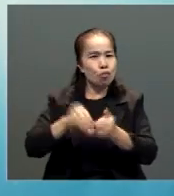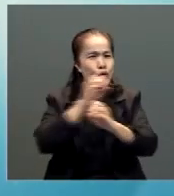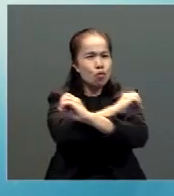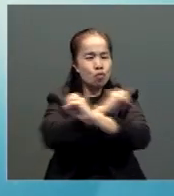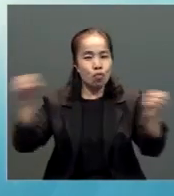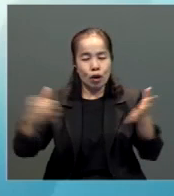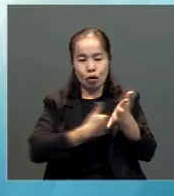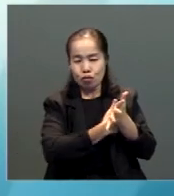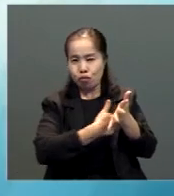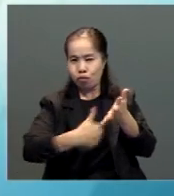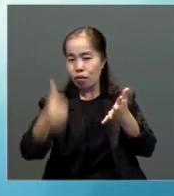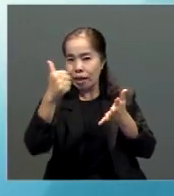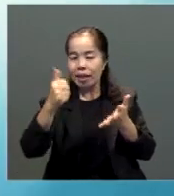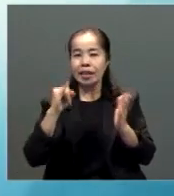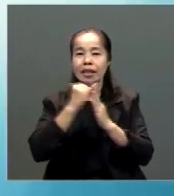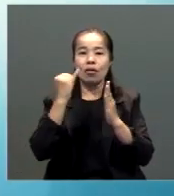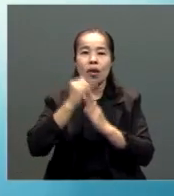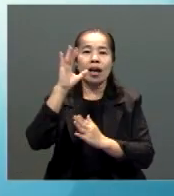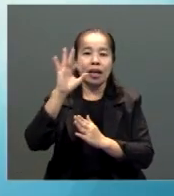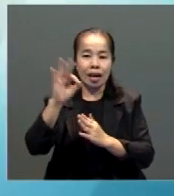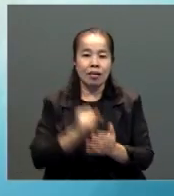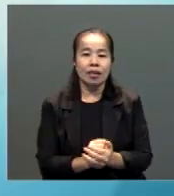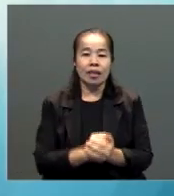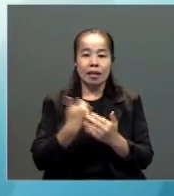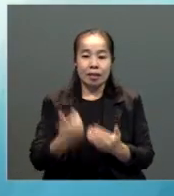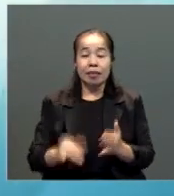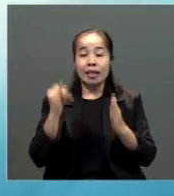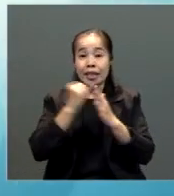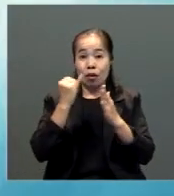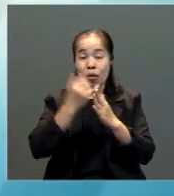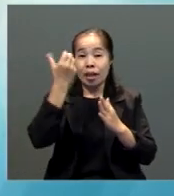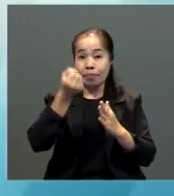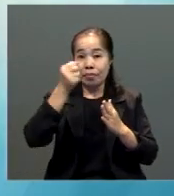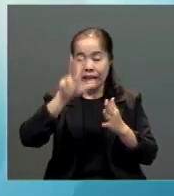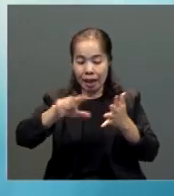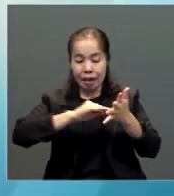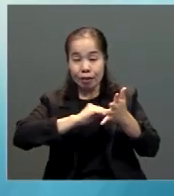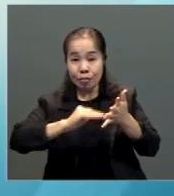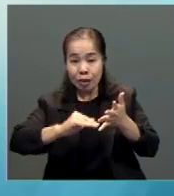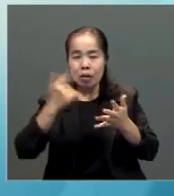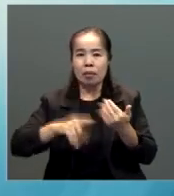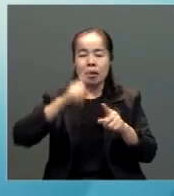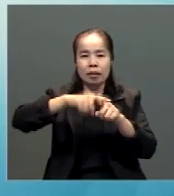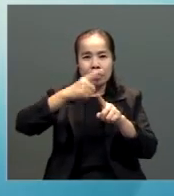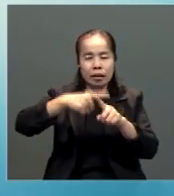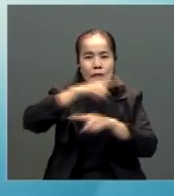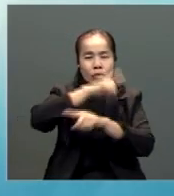คนนะครับแล้วก็อยู่ในระหว่างการสอบสวนโรคอีกหนึ่งคนนะครับอันนี้ซึ่งเป็นคนคนคนจีนนะครับซึ่งกำลังสอบสวนโรคอยู่ถึงและได้รับการรักษาในโรงพยาบาลแล้วนะครับมาดูเรื่องของการจังหวัดต่างๆที่เอ่อเป็นการกระจายตัวนะครับสีเขียวดีที่สุดนะครับไม่เจอเชื้อโรคมาเลยเข้ามาในจังหวัดของตัวเองเลยยังคงที่ที่9นะครับ 13จังหวัดอยู่ในช่วงเวลาเกือบ 1เดือนไม่มี